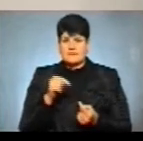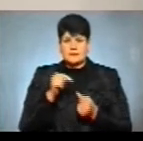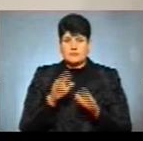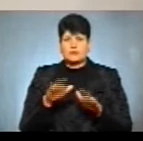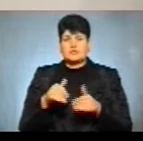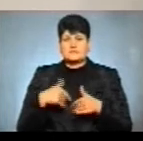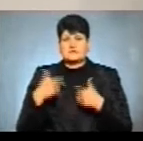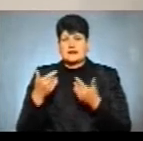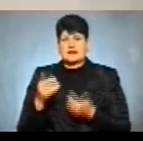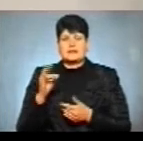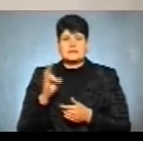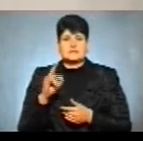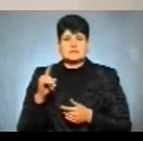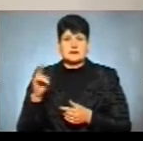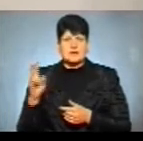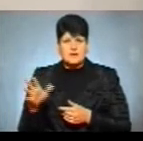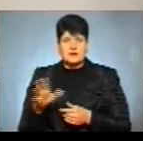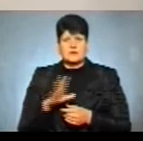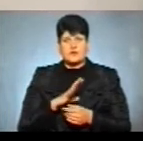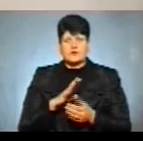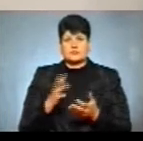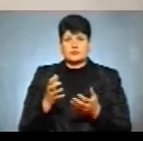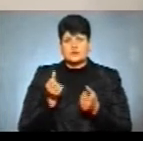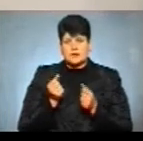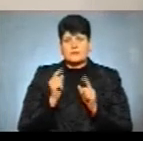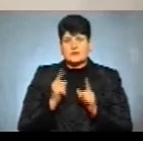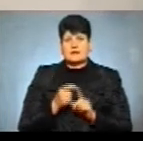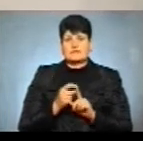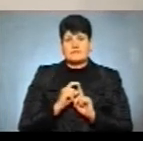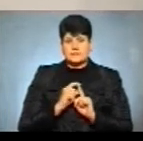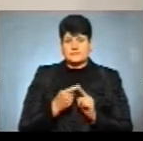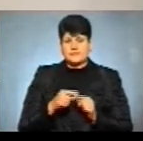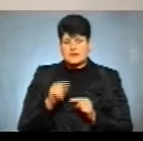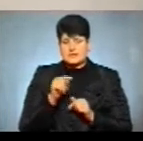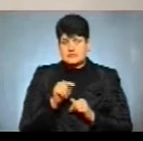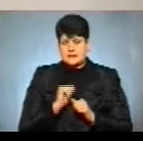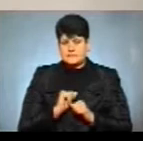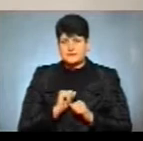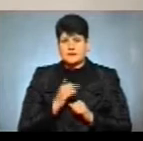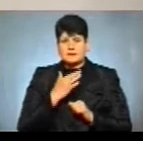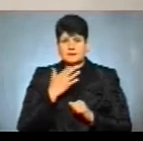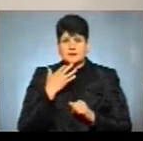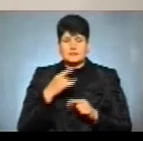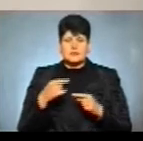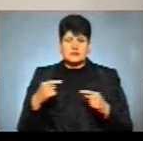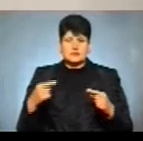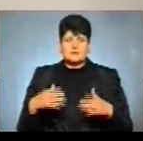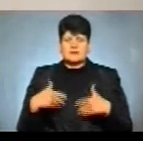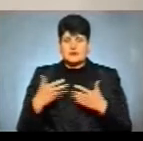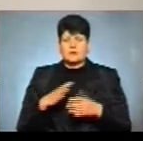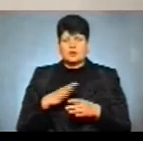подаємо звернення в НАЗК відповідне, інколи навіть отримуємо реагування на це. І за багатьма нашими зверненнями